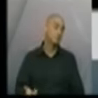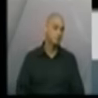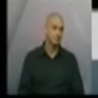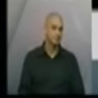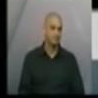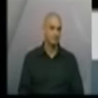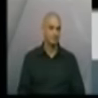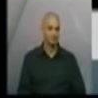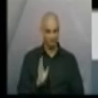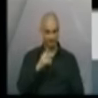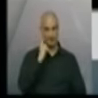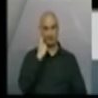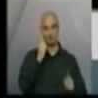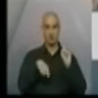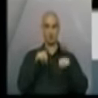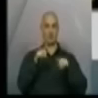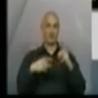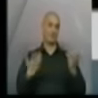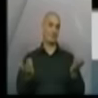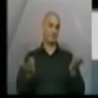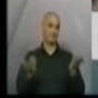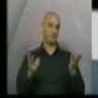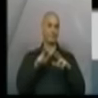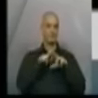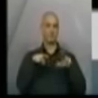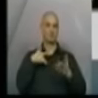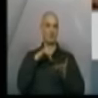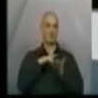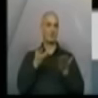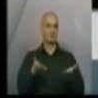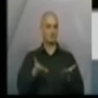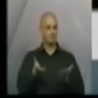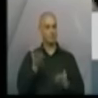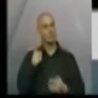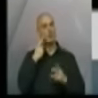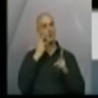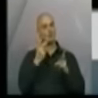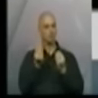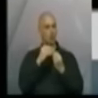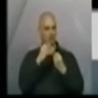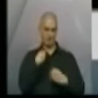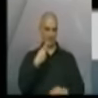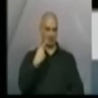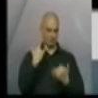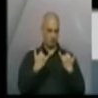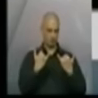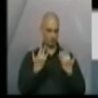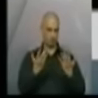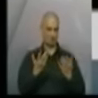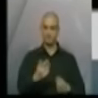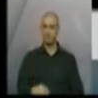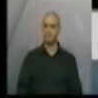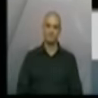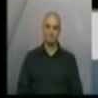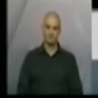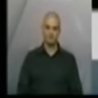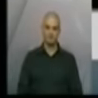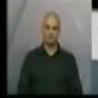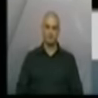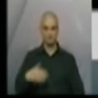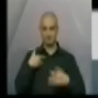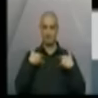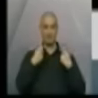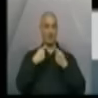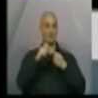בסדר גמור צריך להתעשר מדי פעם במצב שאנחנו נמצאים בו בוא נשער עוד קצת אתה ואני עכשיו אני אני אגב כל כך שמח שחבר